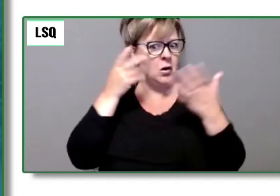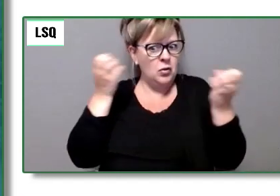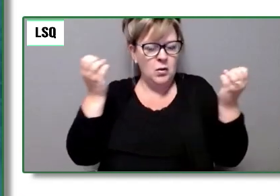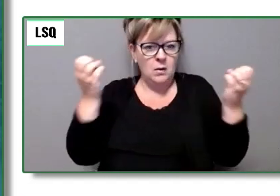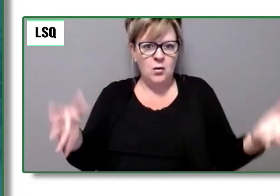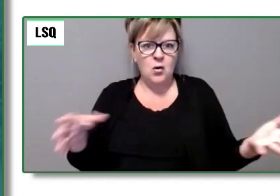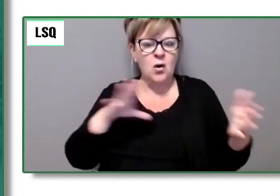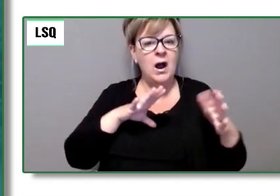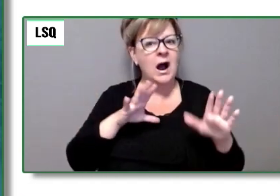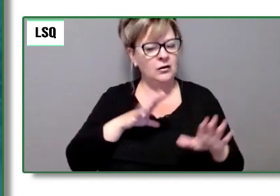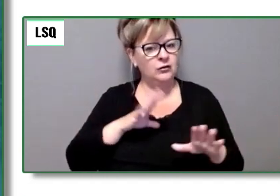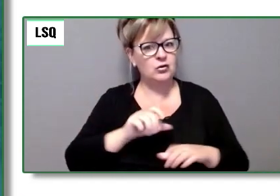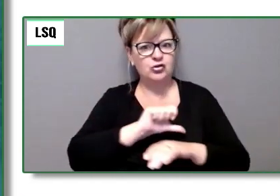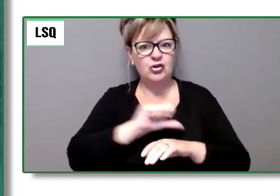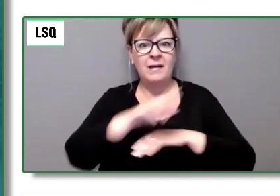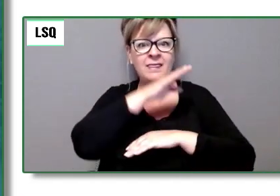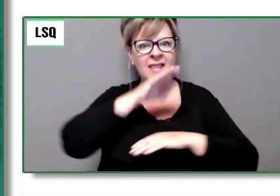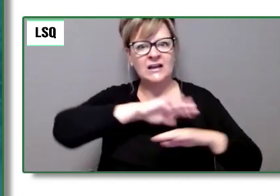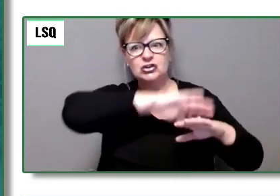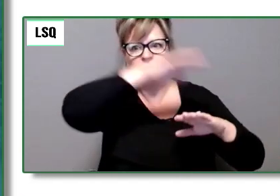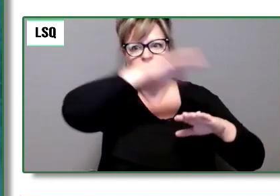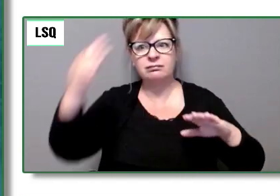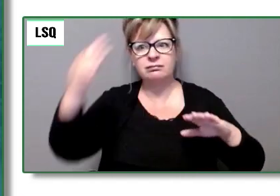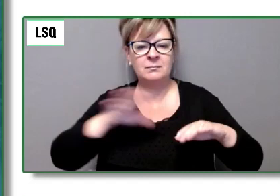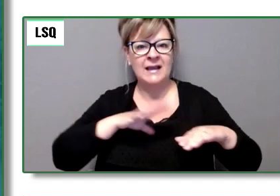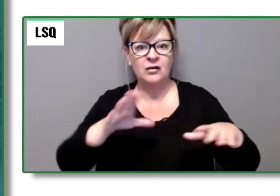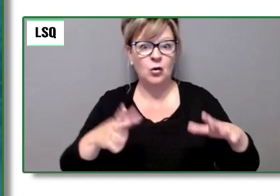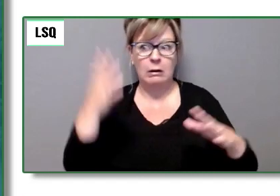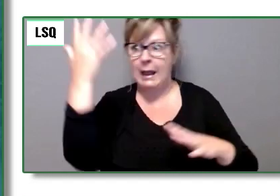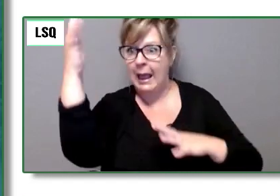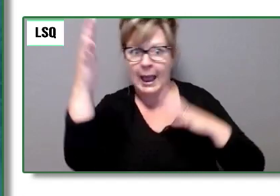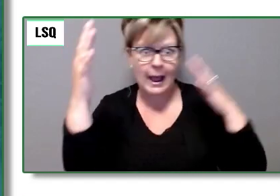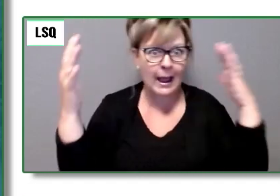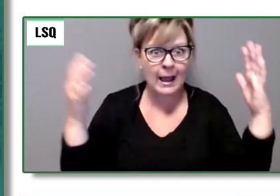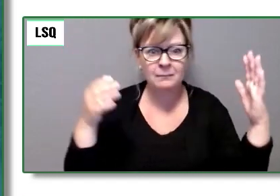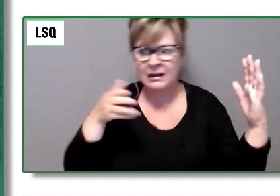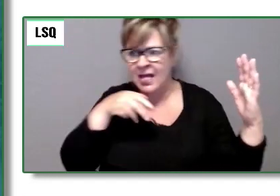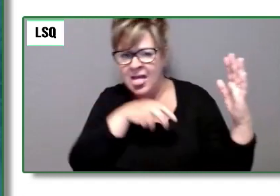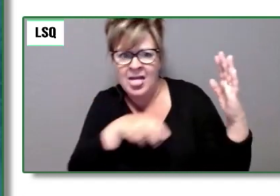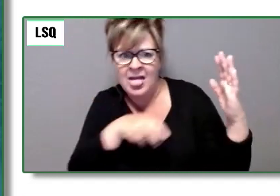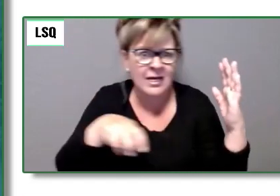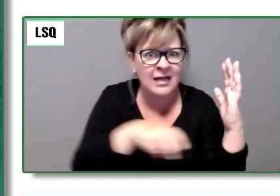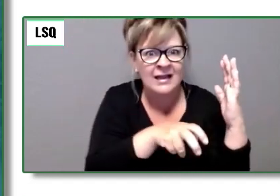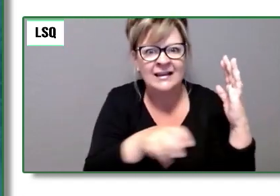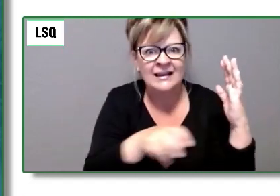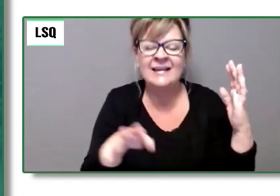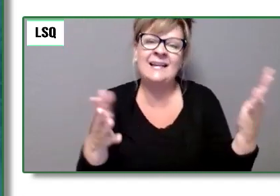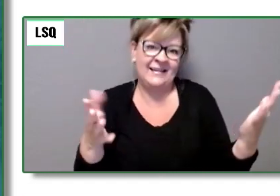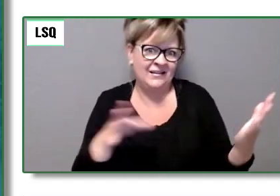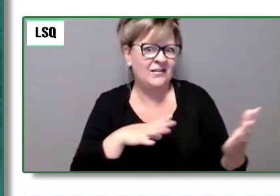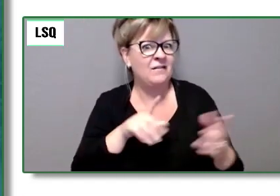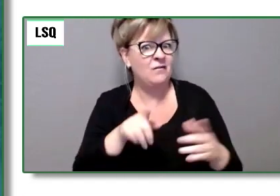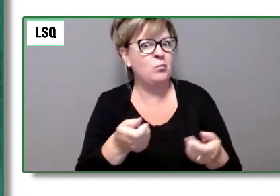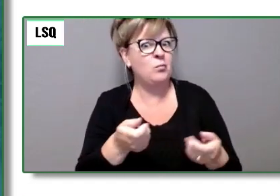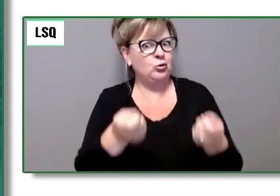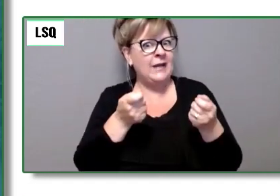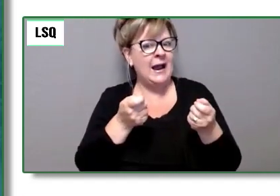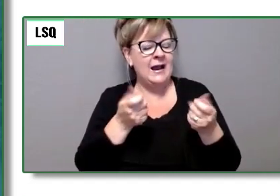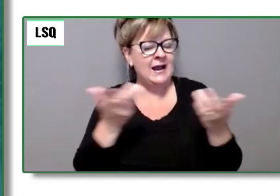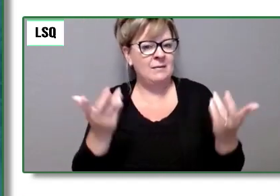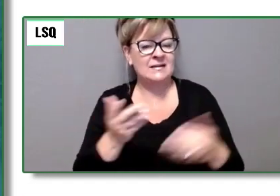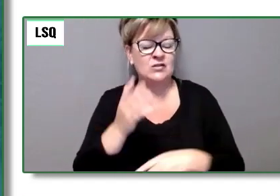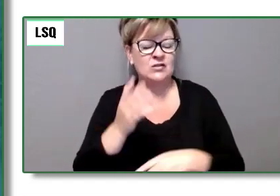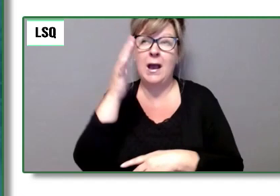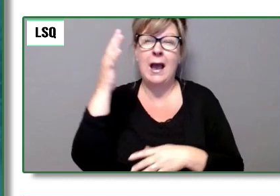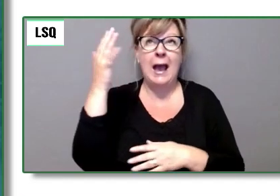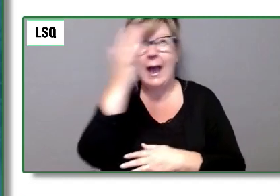pas donc tomber sur un grand arbre, il n'y a pas à côté de la précipice, il n'y a pas de neige. Ça peut être 20 mètres,